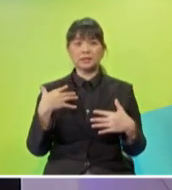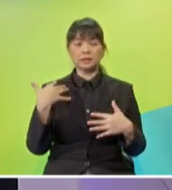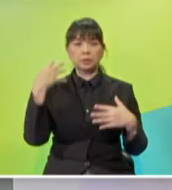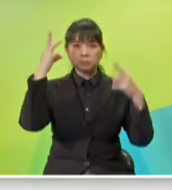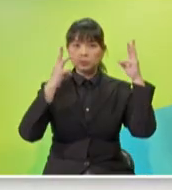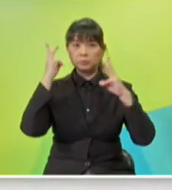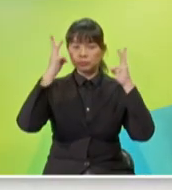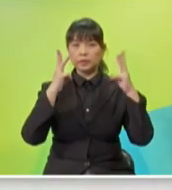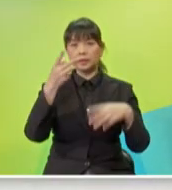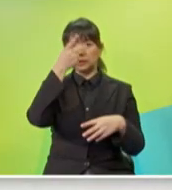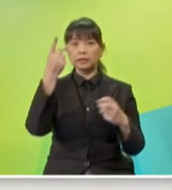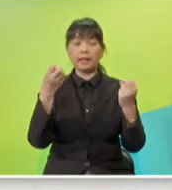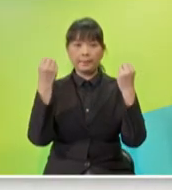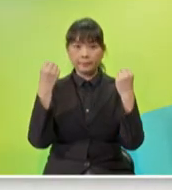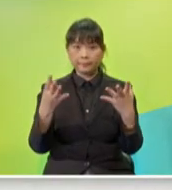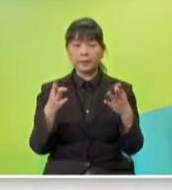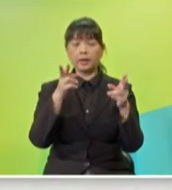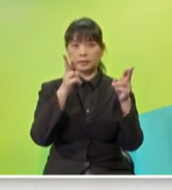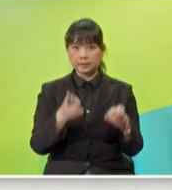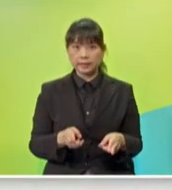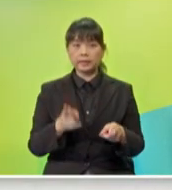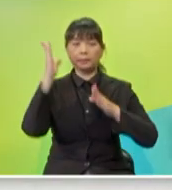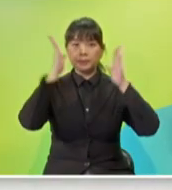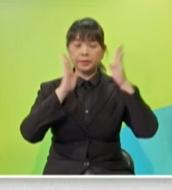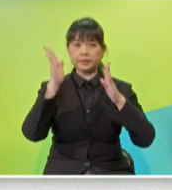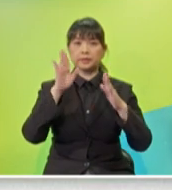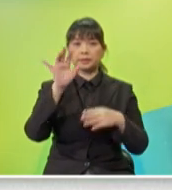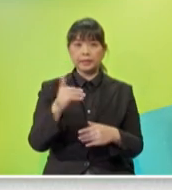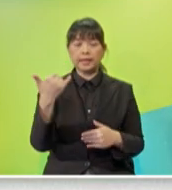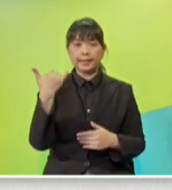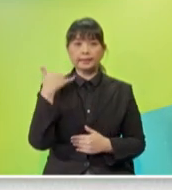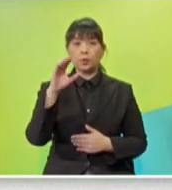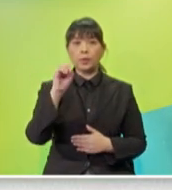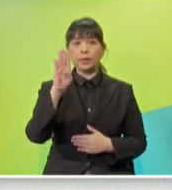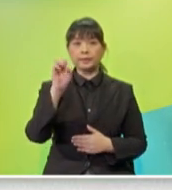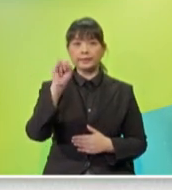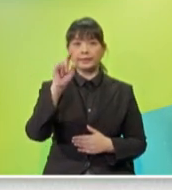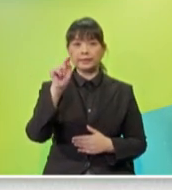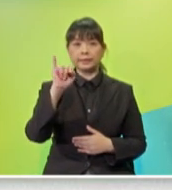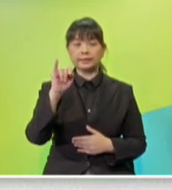yang mengalami masalah obesi di negara kita